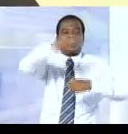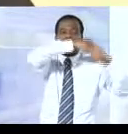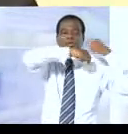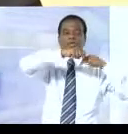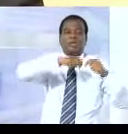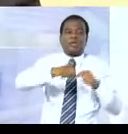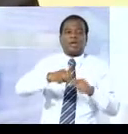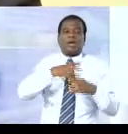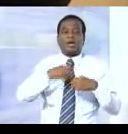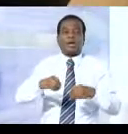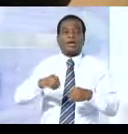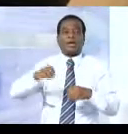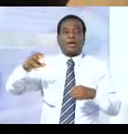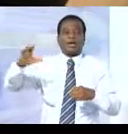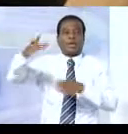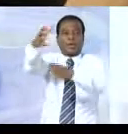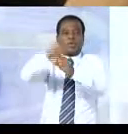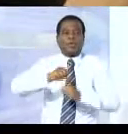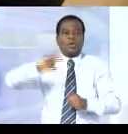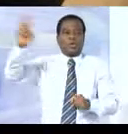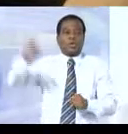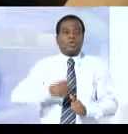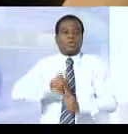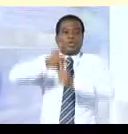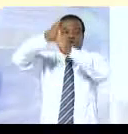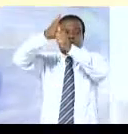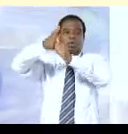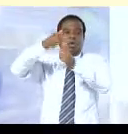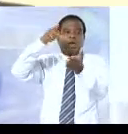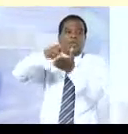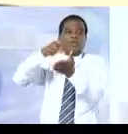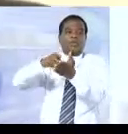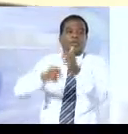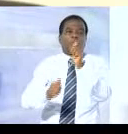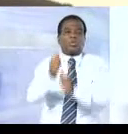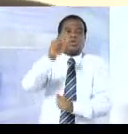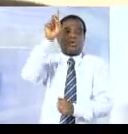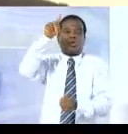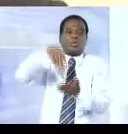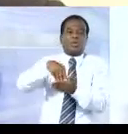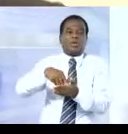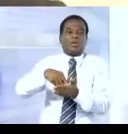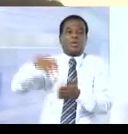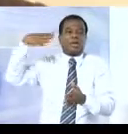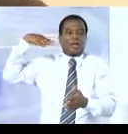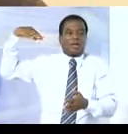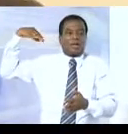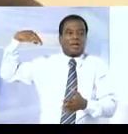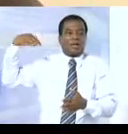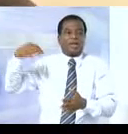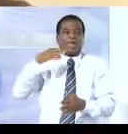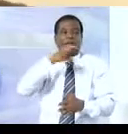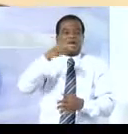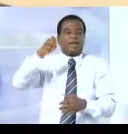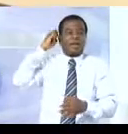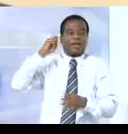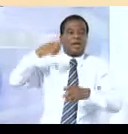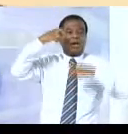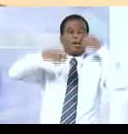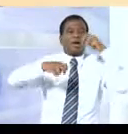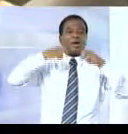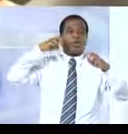projet a reçu le deuxième prix à Paris, en France. Plus de 1000 candidats étaient en compétition et seulement 47 équipes ont